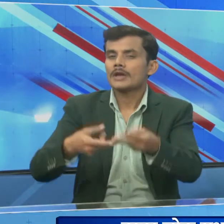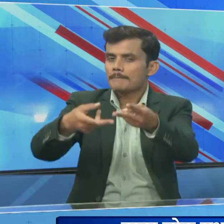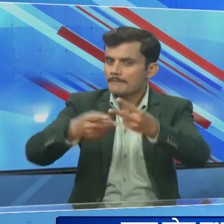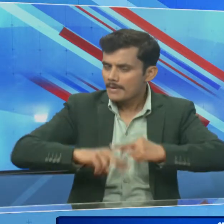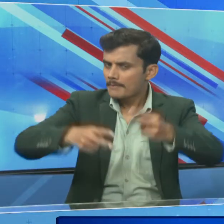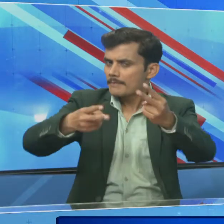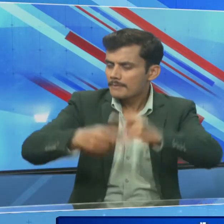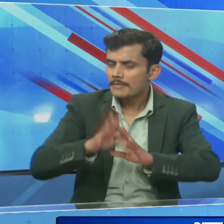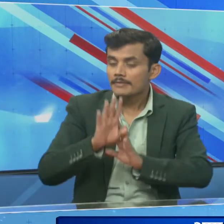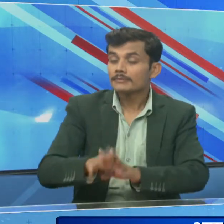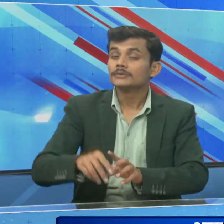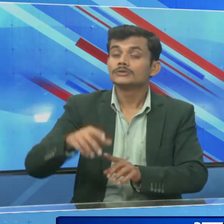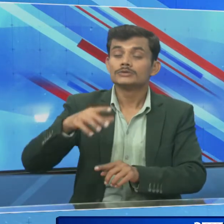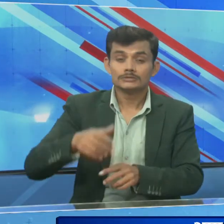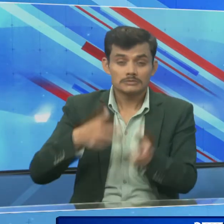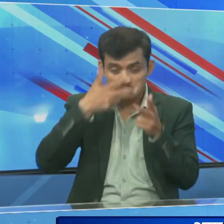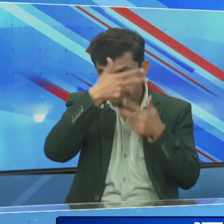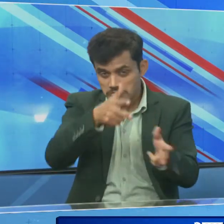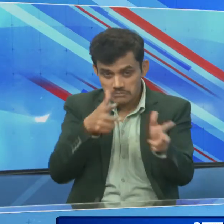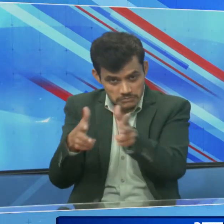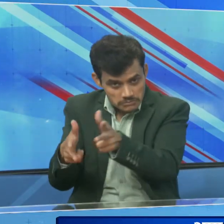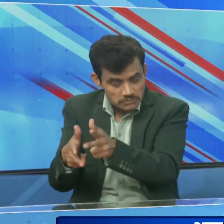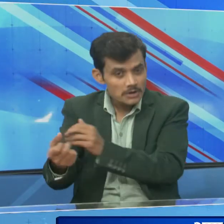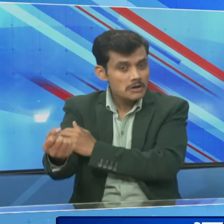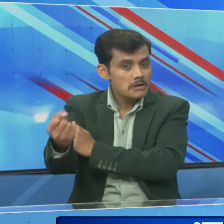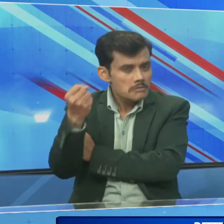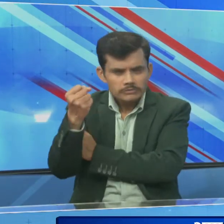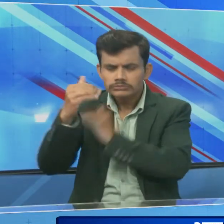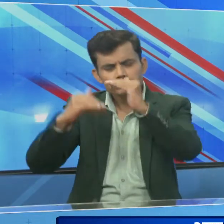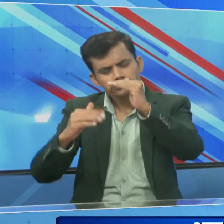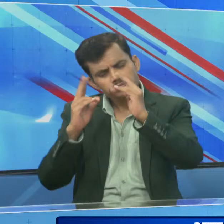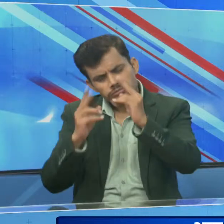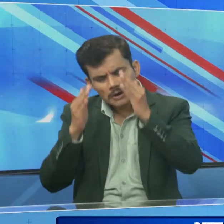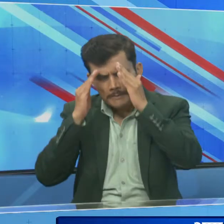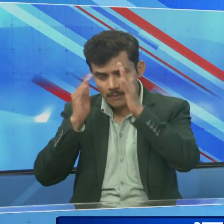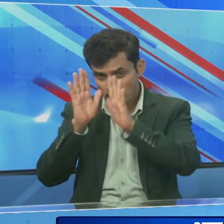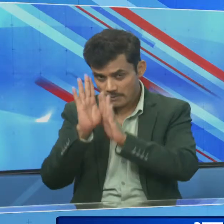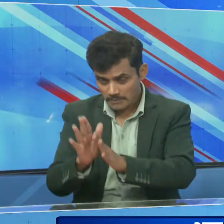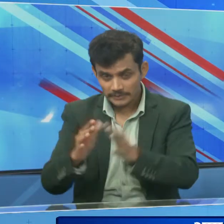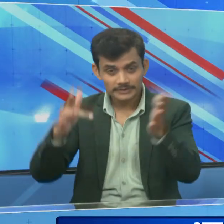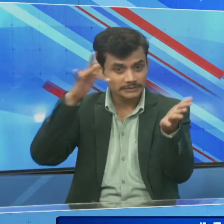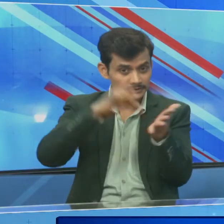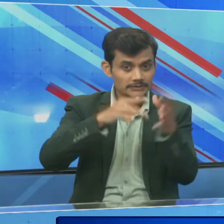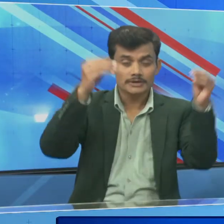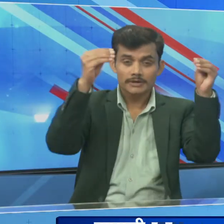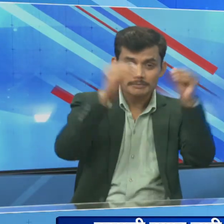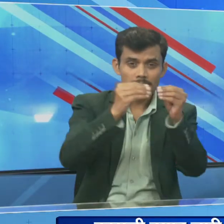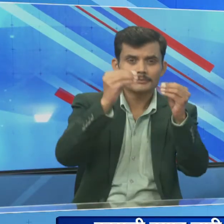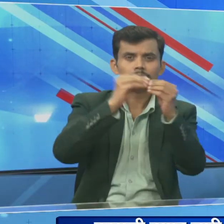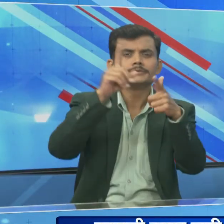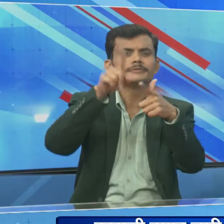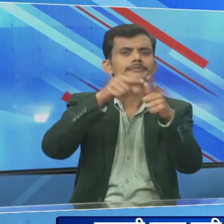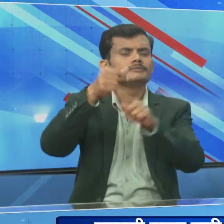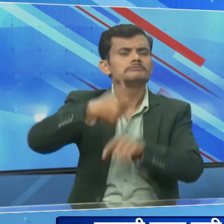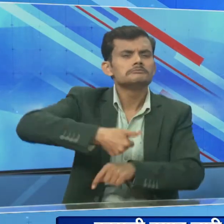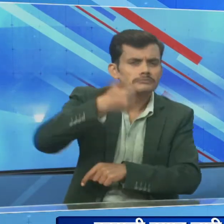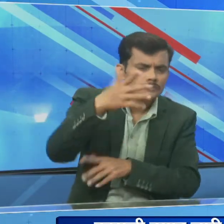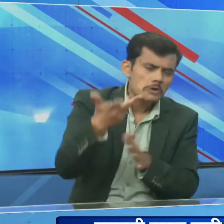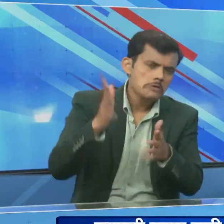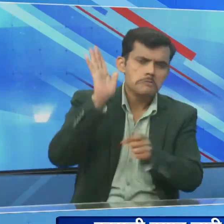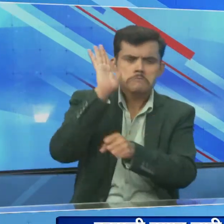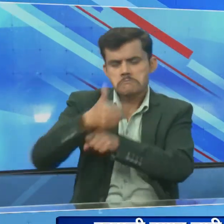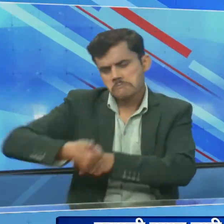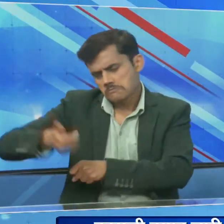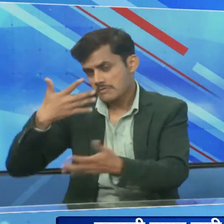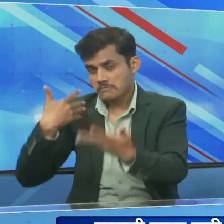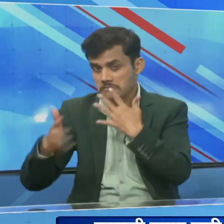में है, फिर भी हम माओवादियों का ताकत को कम आकलन नहीं कर रहा है। बस्तर लोकसभा में भाजपा चुनाव जीते या कांग्रेस, इतना तय है